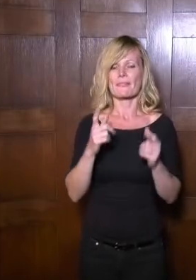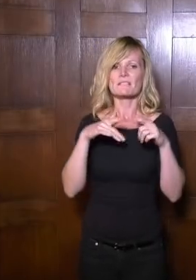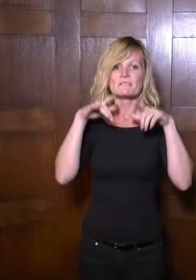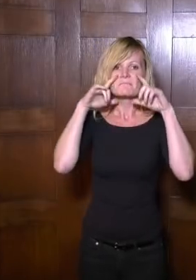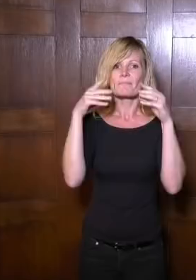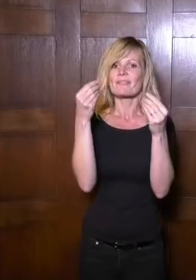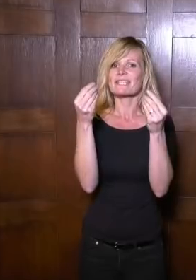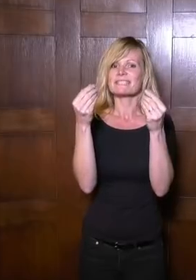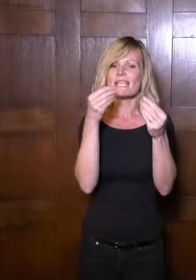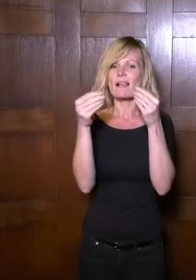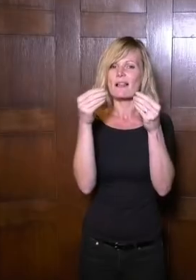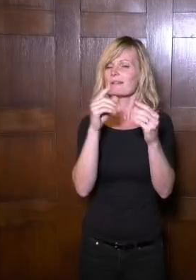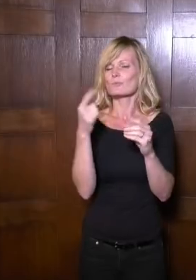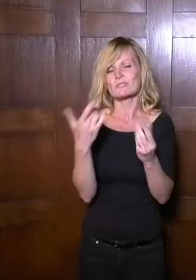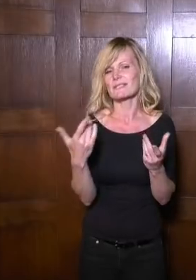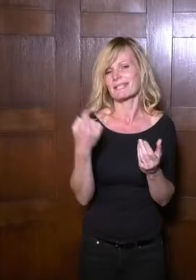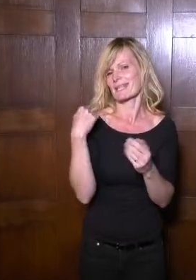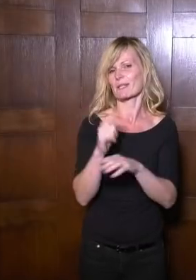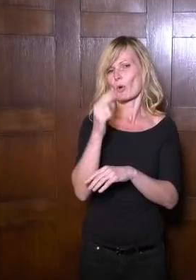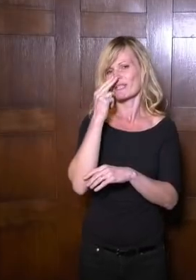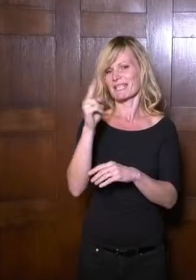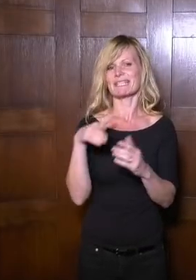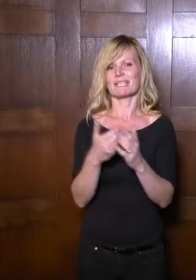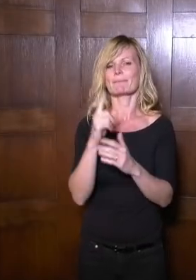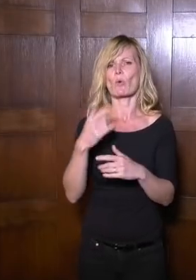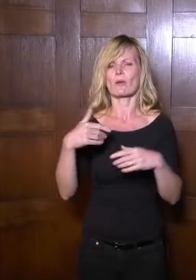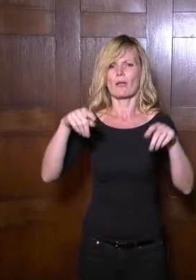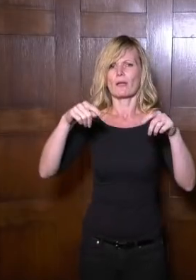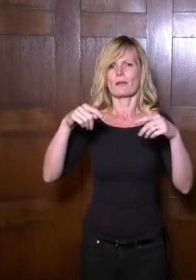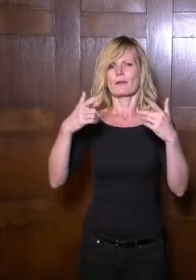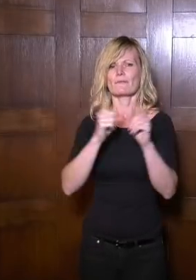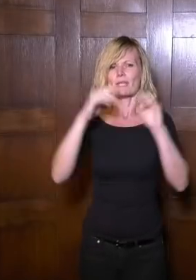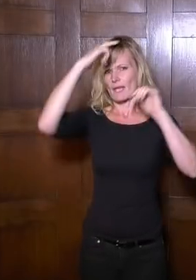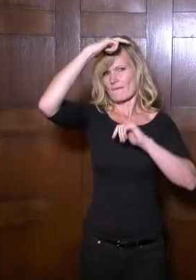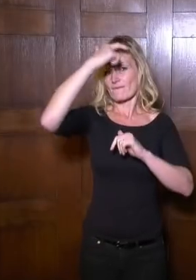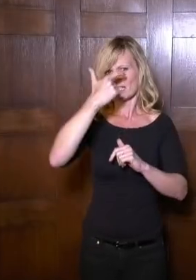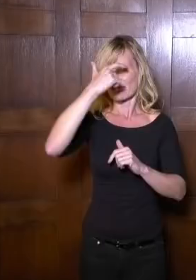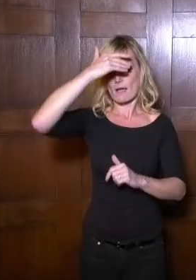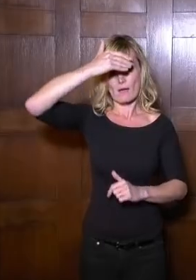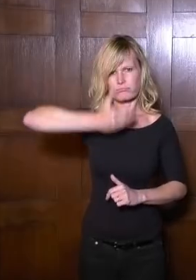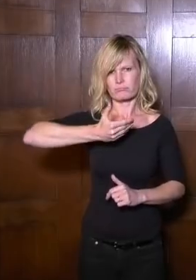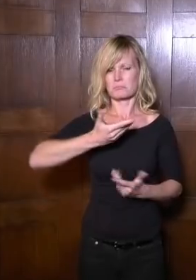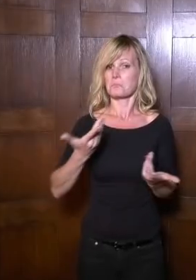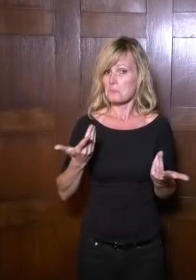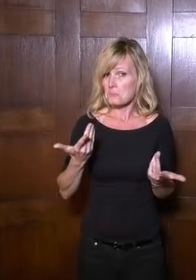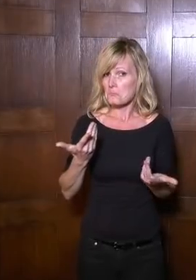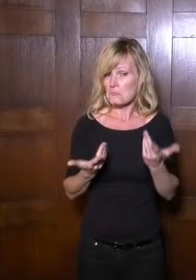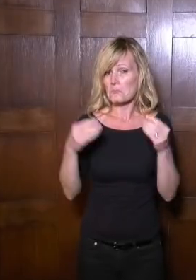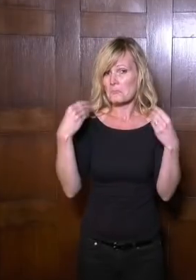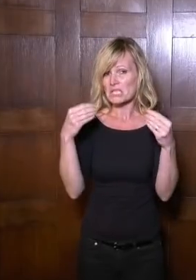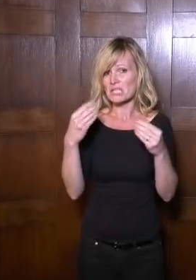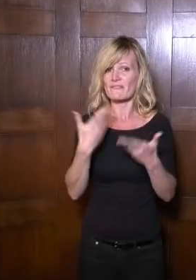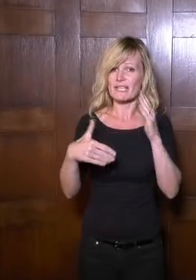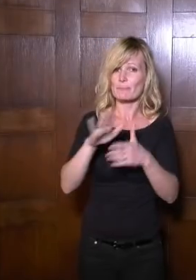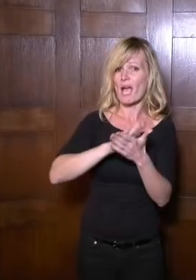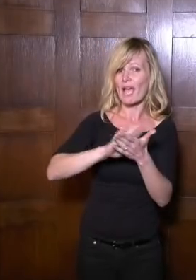Ich habe gestern auch wieder gesehen, auch mit einem Plastikkleinen Visier. Das macht die Sache vielleicht einfacher. Vielleicht fällt uns da auch